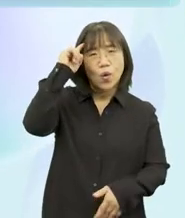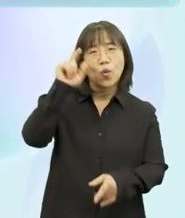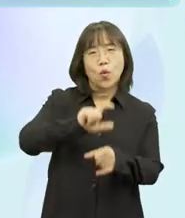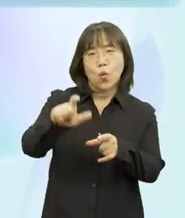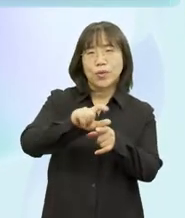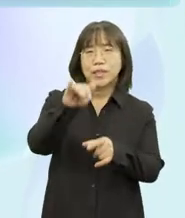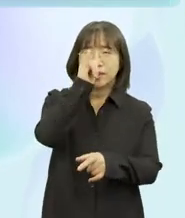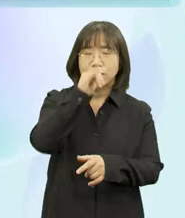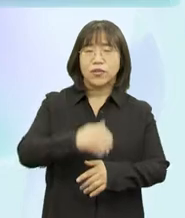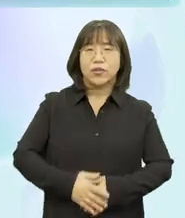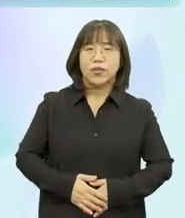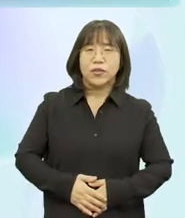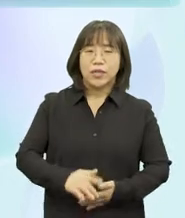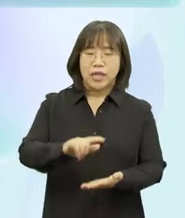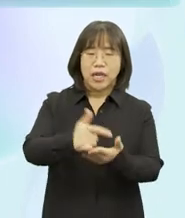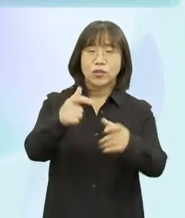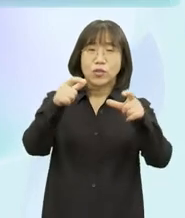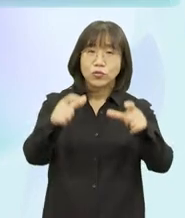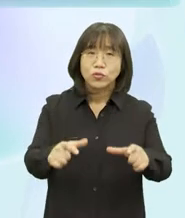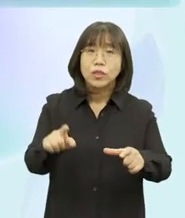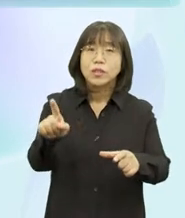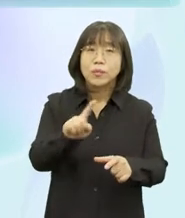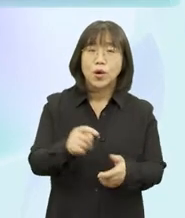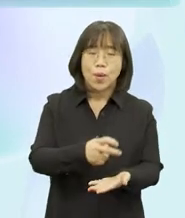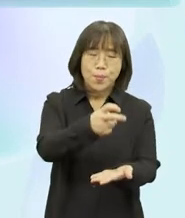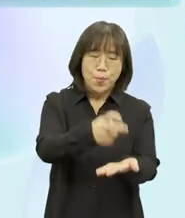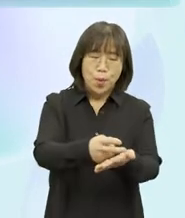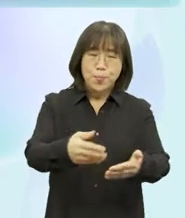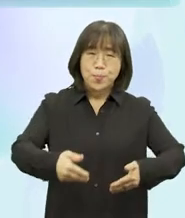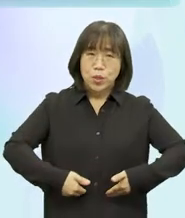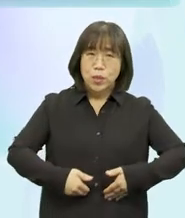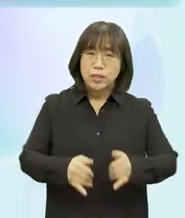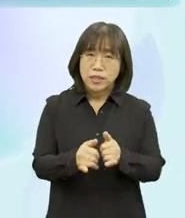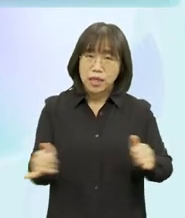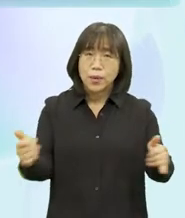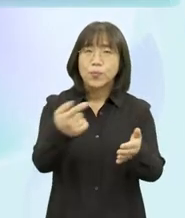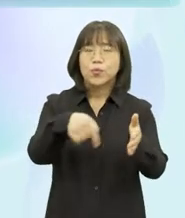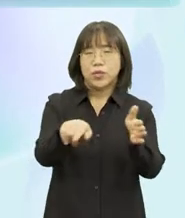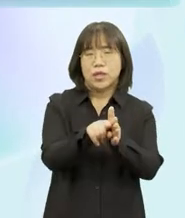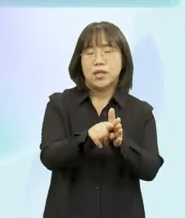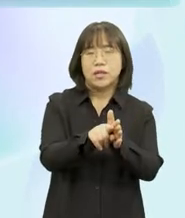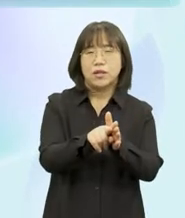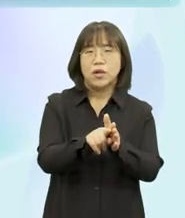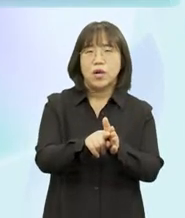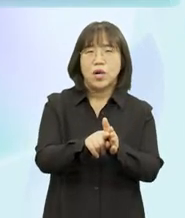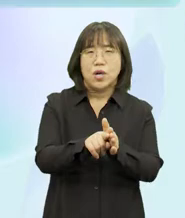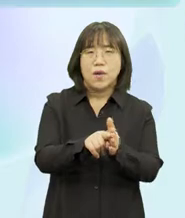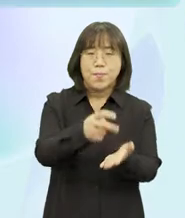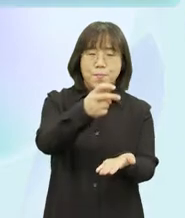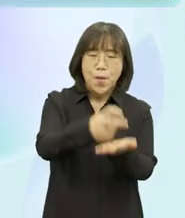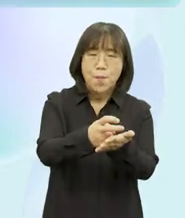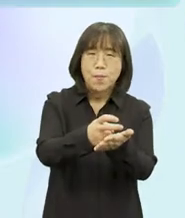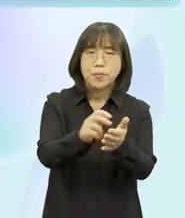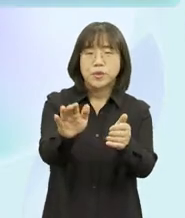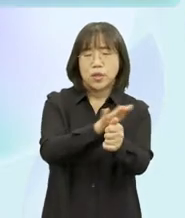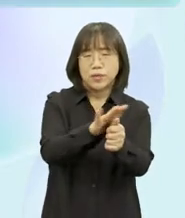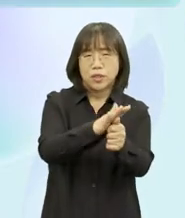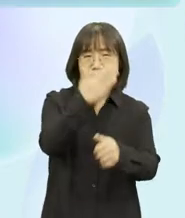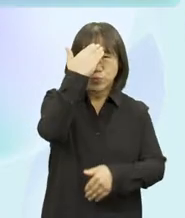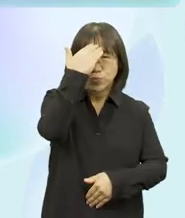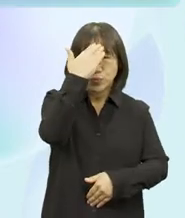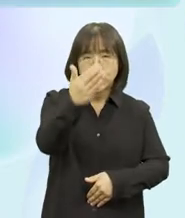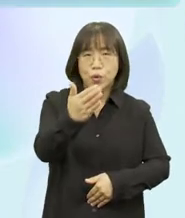않을지 고민하게 됩니다. 이에 강서구가 법률복지 사각지대에 놓인 사회적 취약 주민을 위해 무료